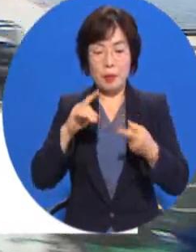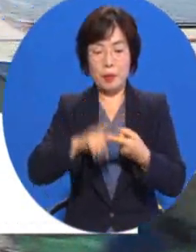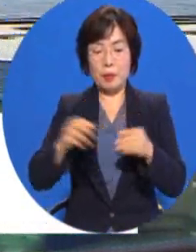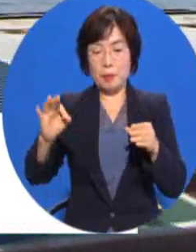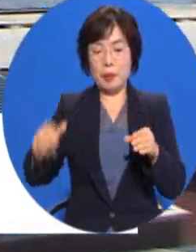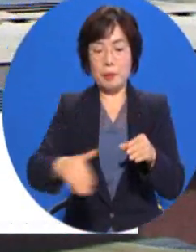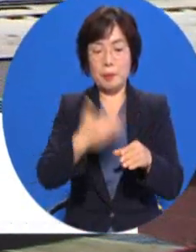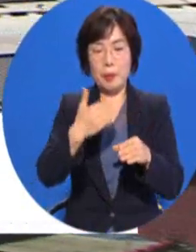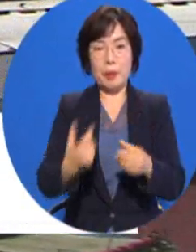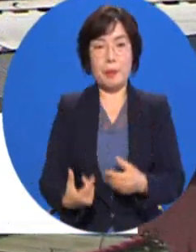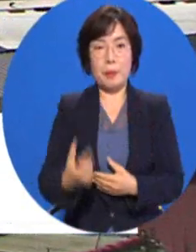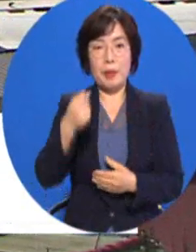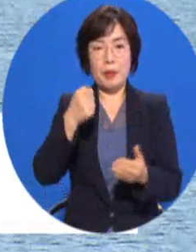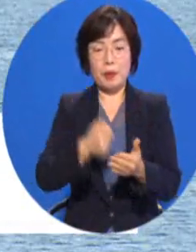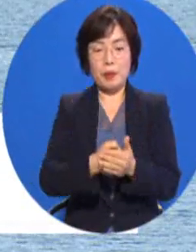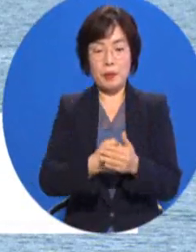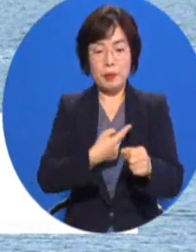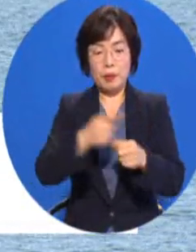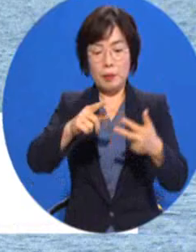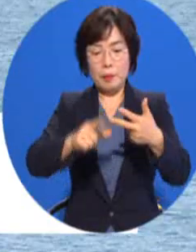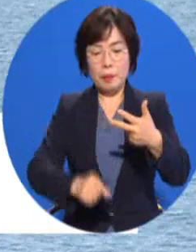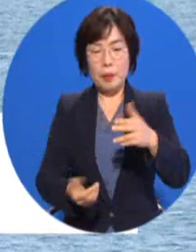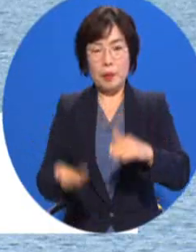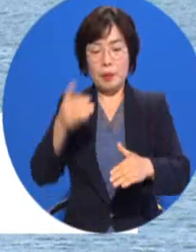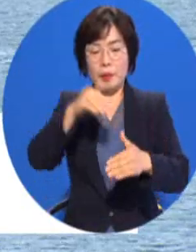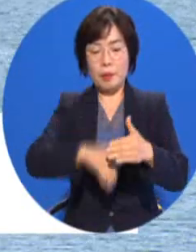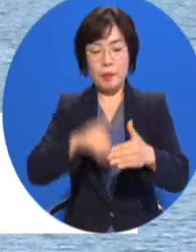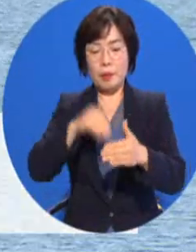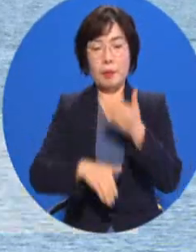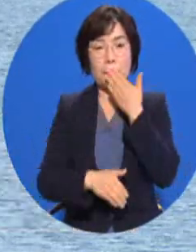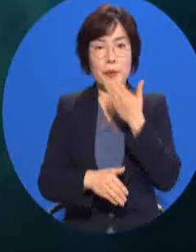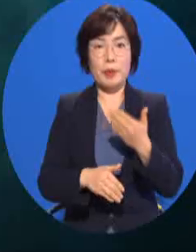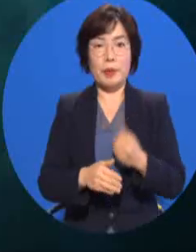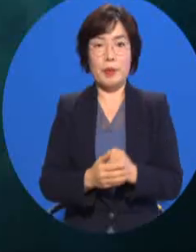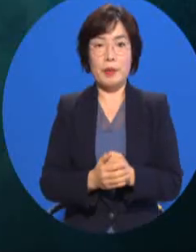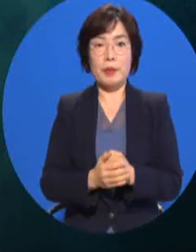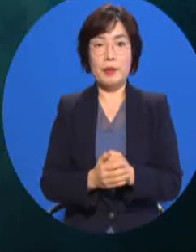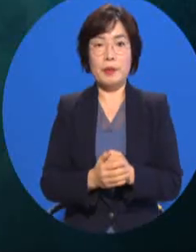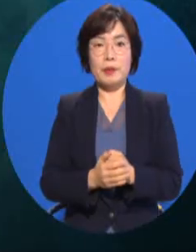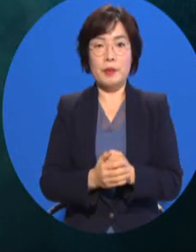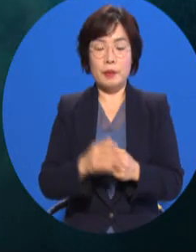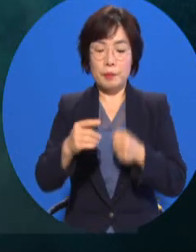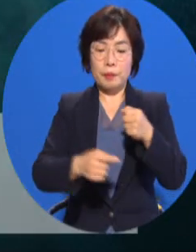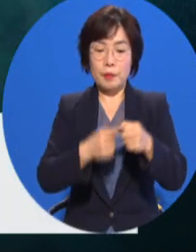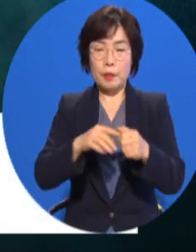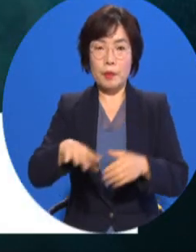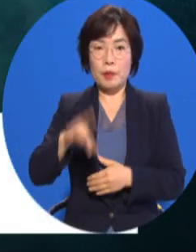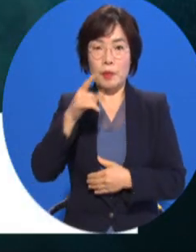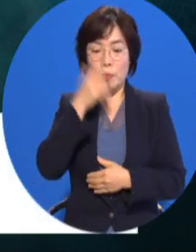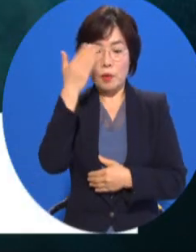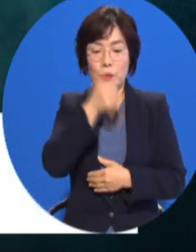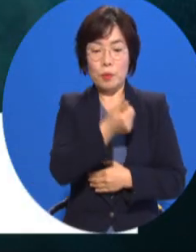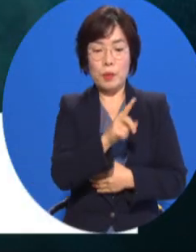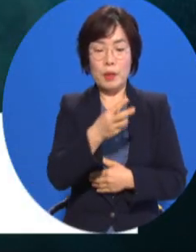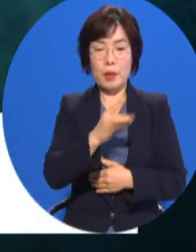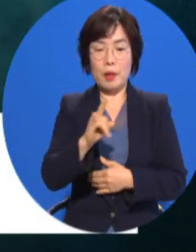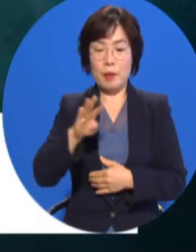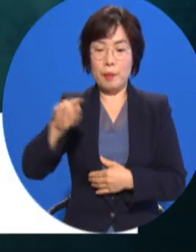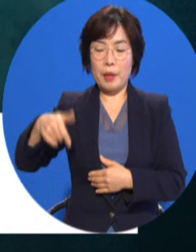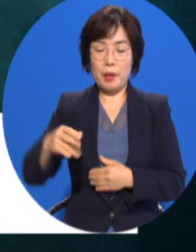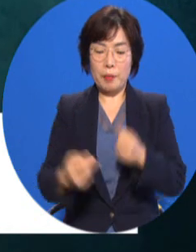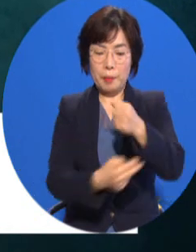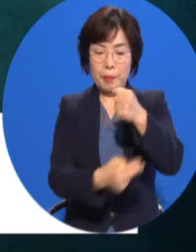납부를 결정하면서 내년 상반기 착공이 가능해졌습니다. 이 앞서 연초에는 여수 화태 백야 구간의